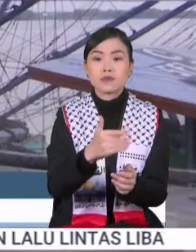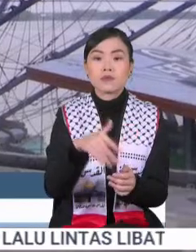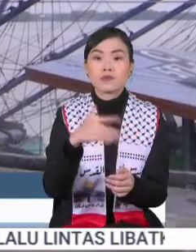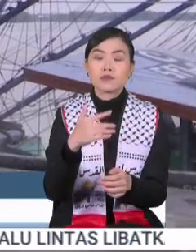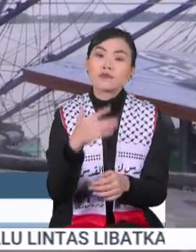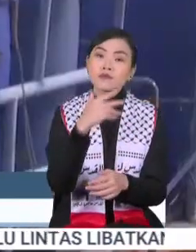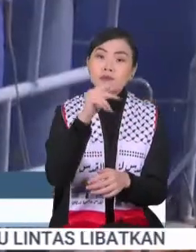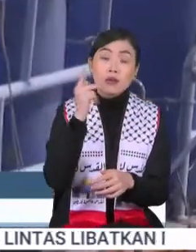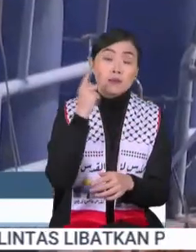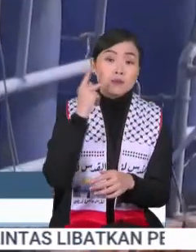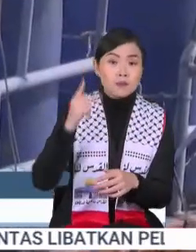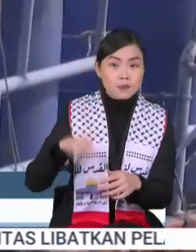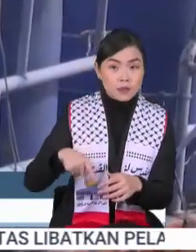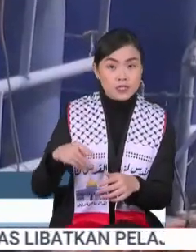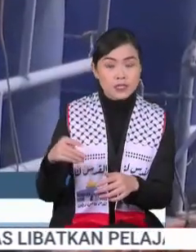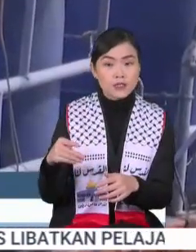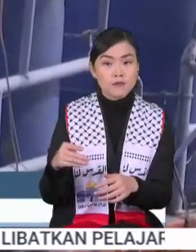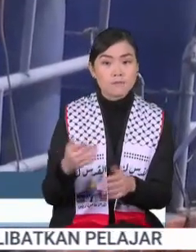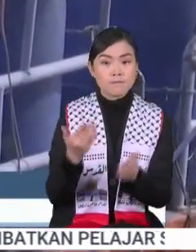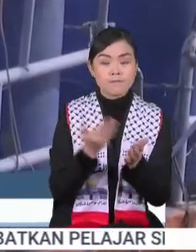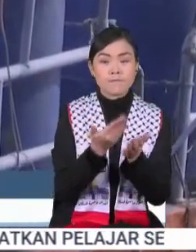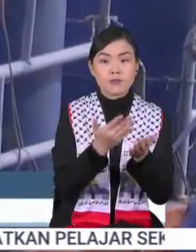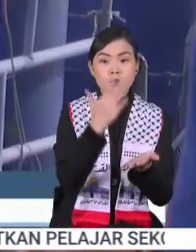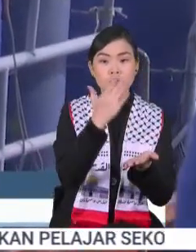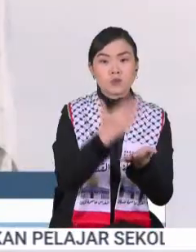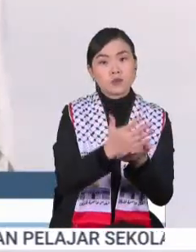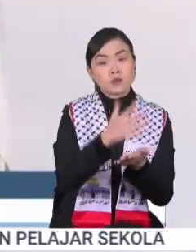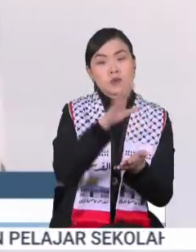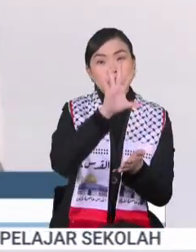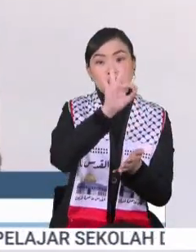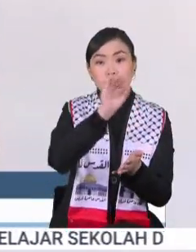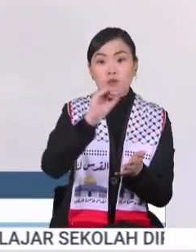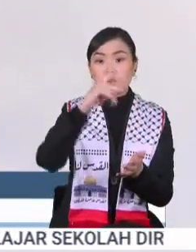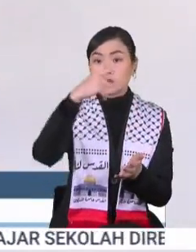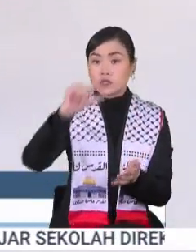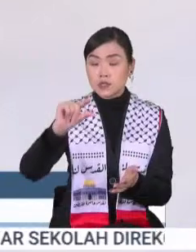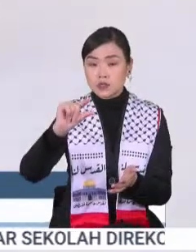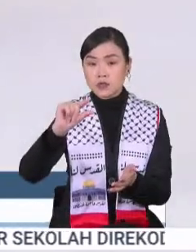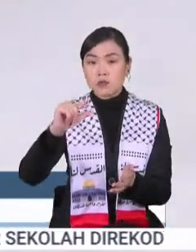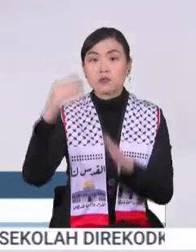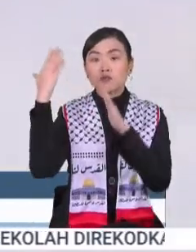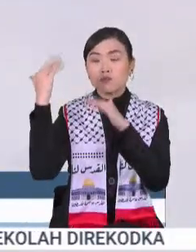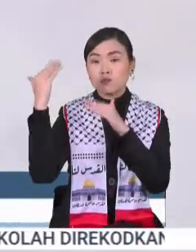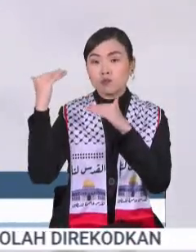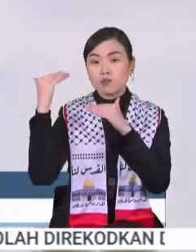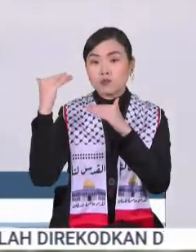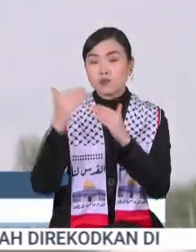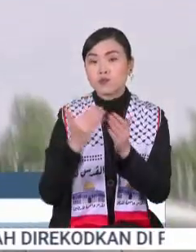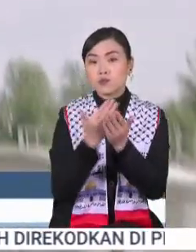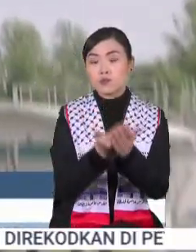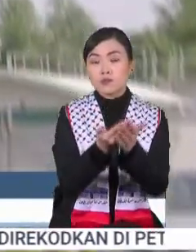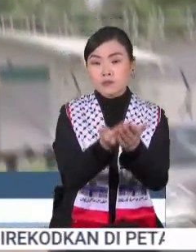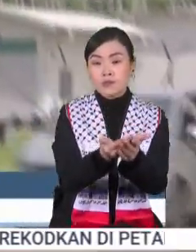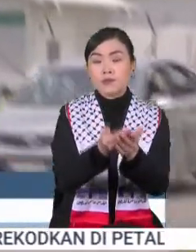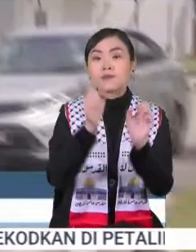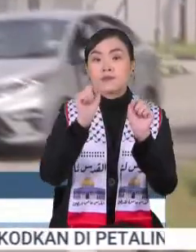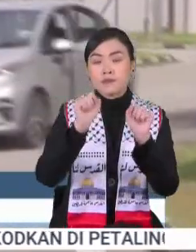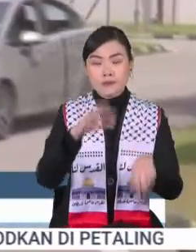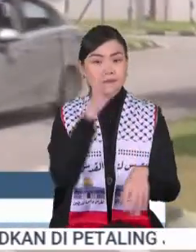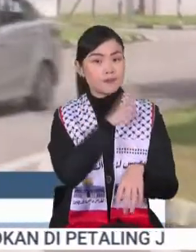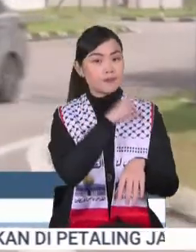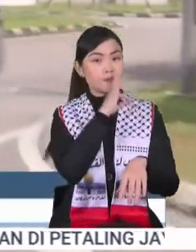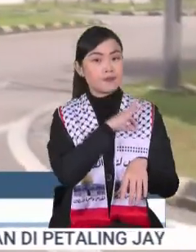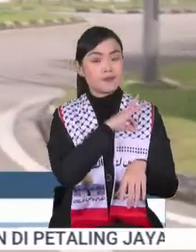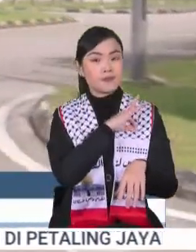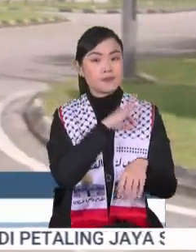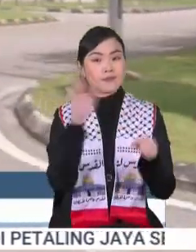Kuching dengan nilai pendaratan sekitar 1000 kg oleh itu beliau berharap pengusaha kapal ikan di Kuching dapat memanfaatkan